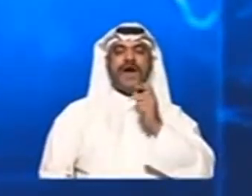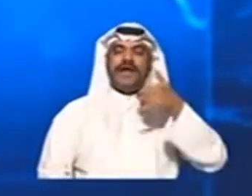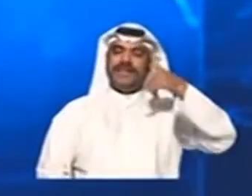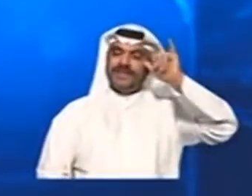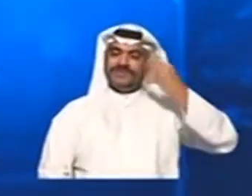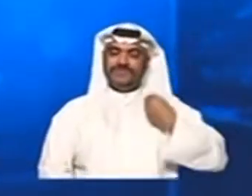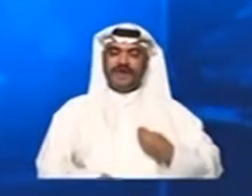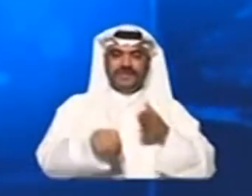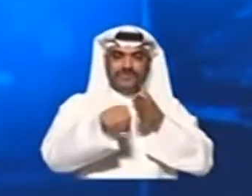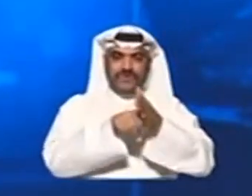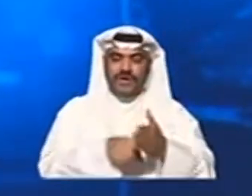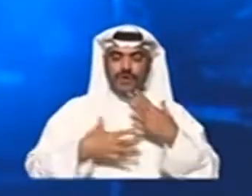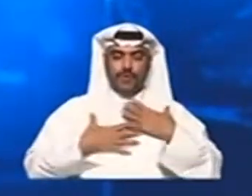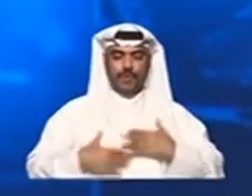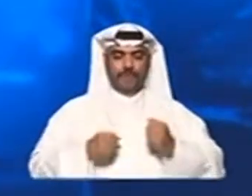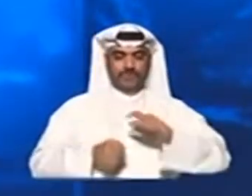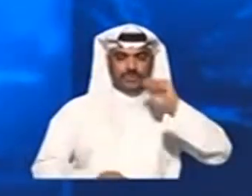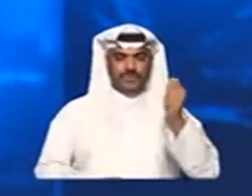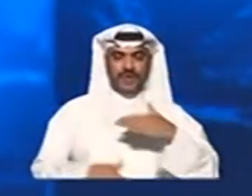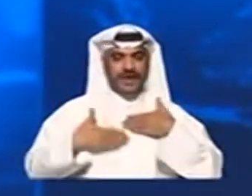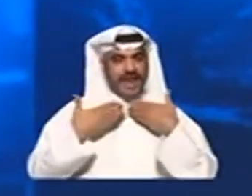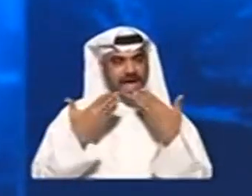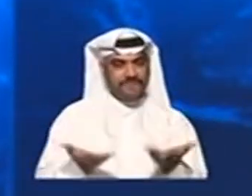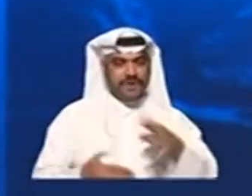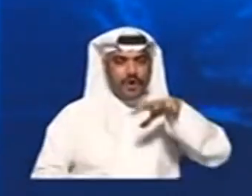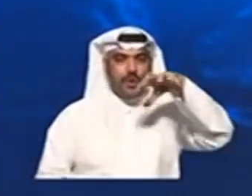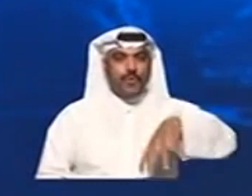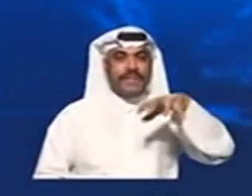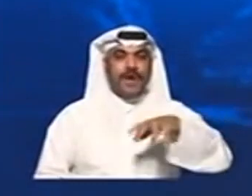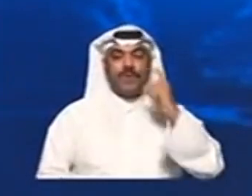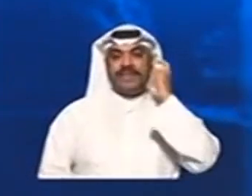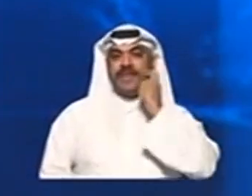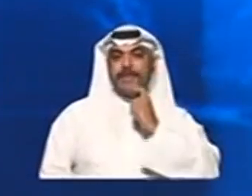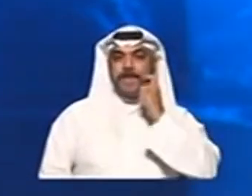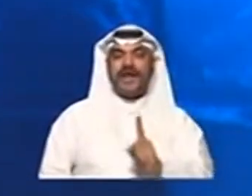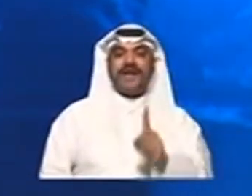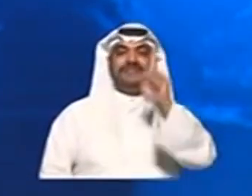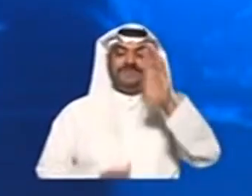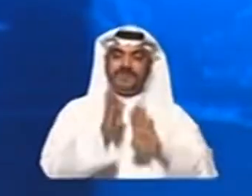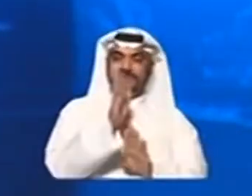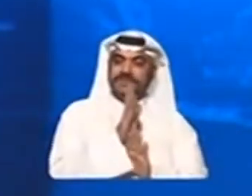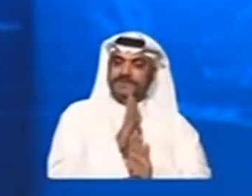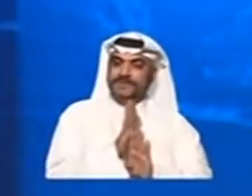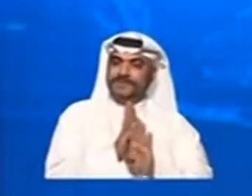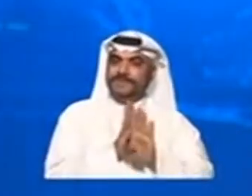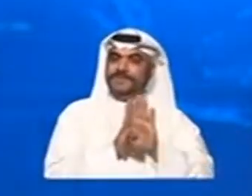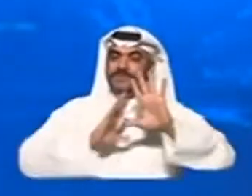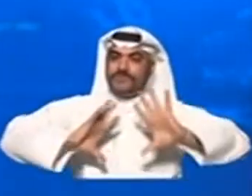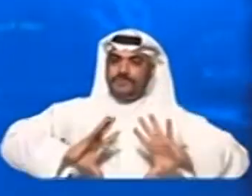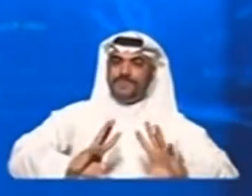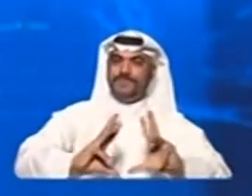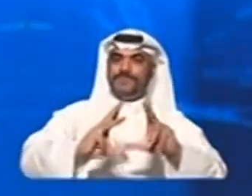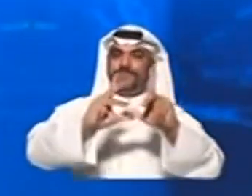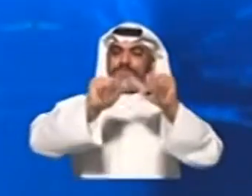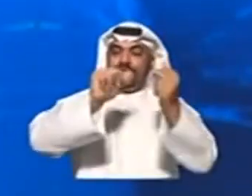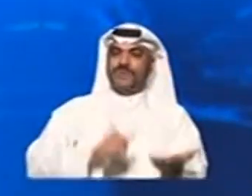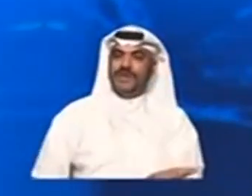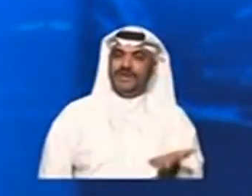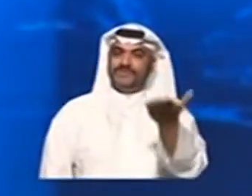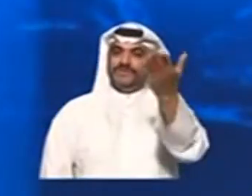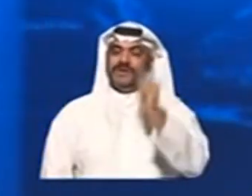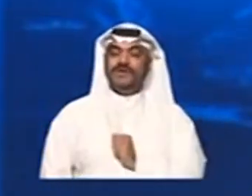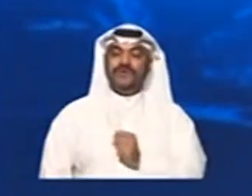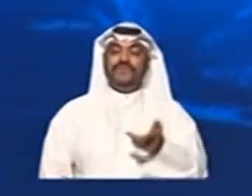لسموه موفور الصحة والعافية ولدولة الإمارات العربية المتحدة الشقيقة كل التقدم